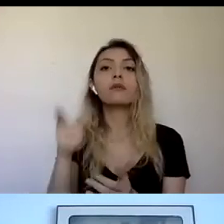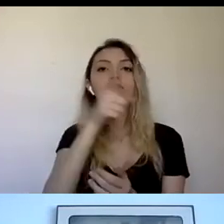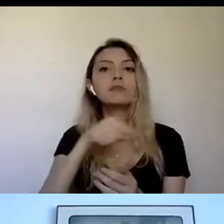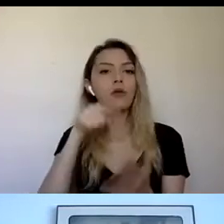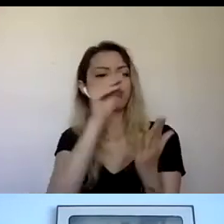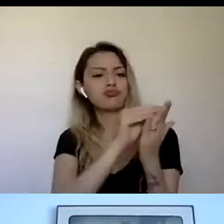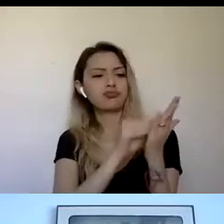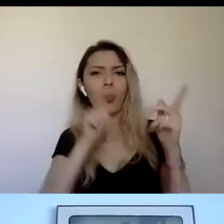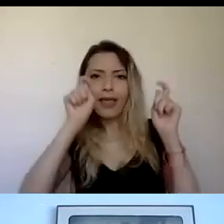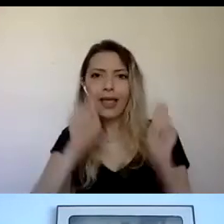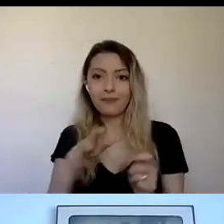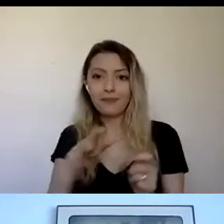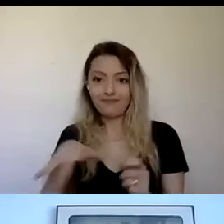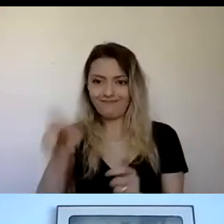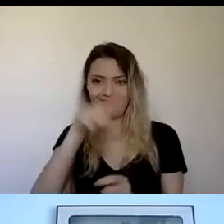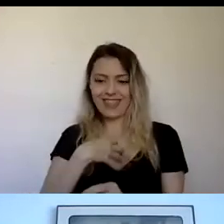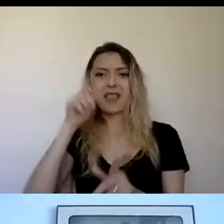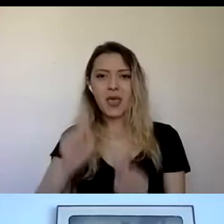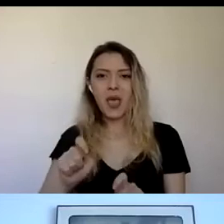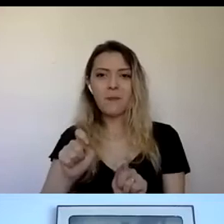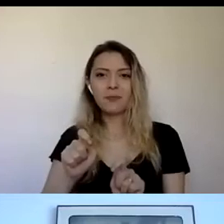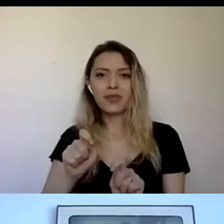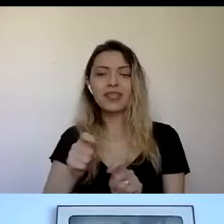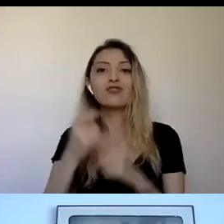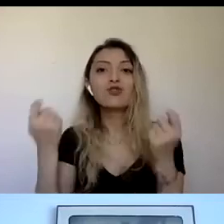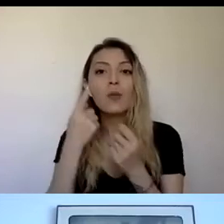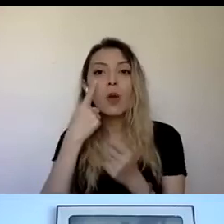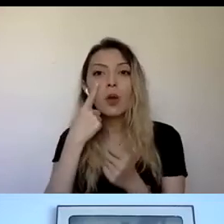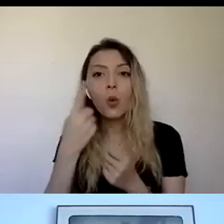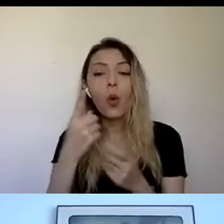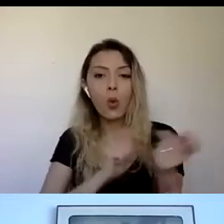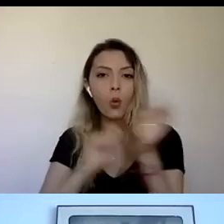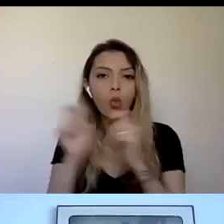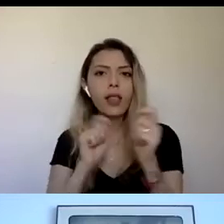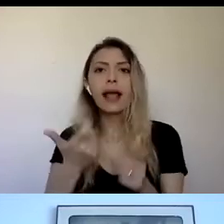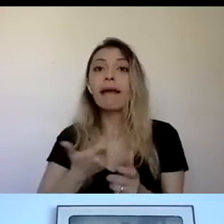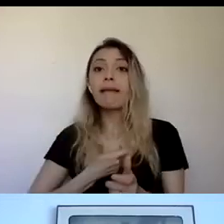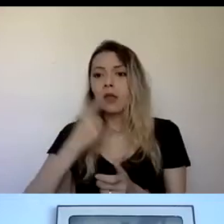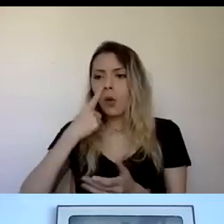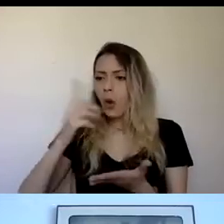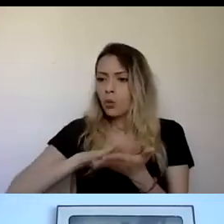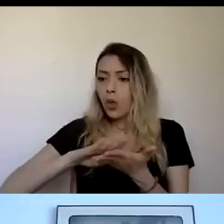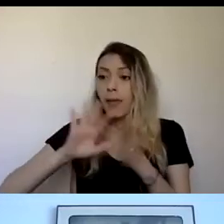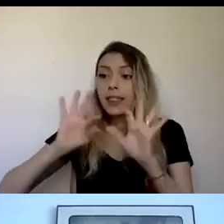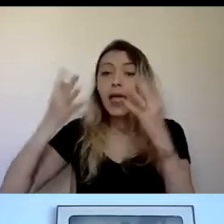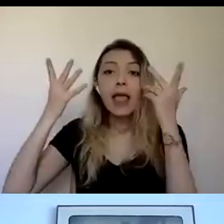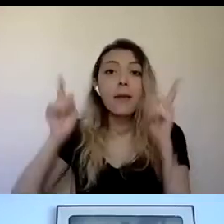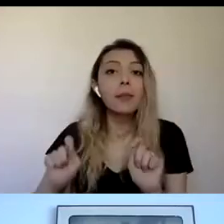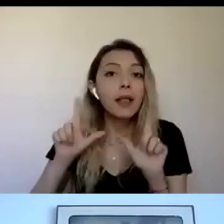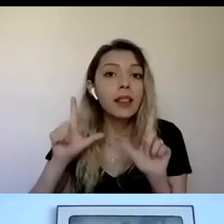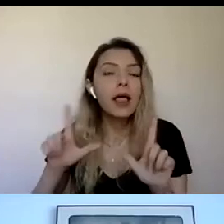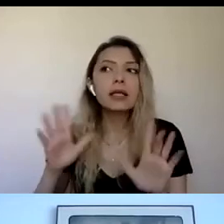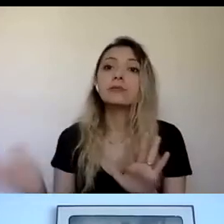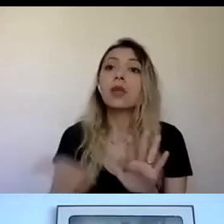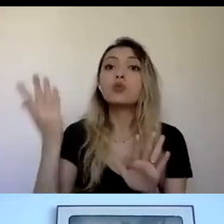kullanarak çok rahat yasada neyin değişmesi gerektiğini, daha sonra yasa eğer uygulanırsa,